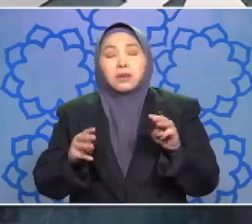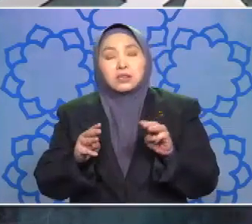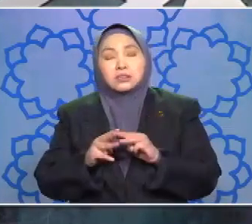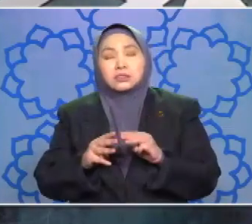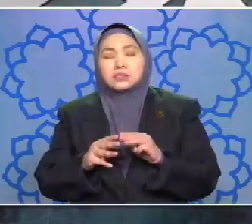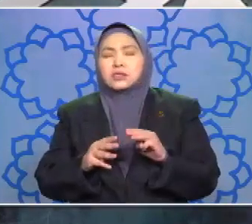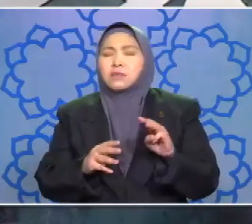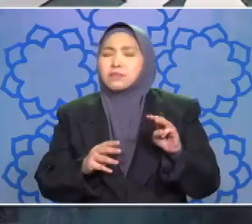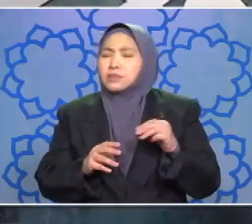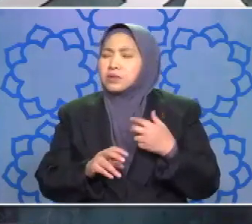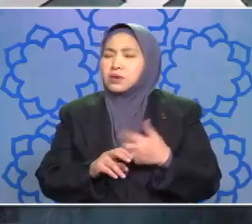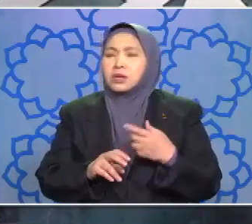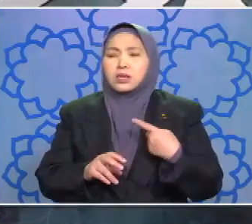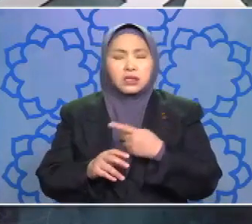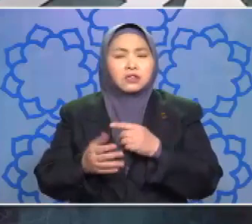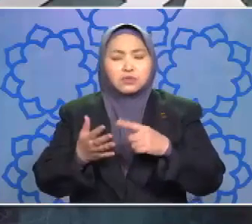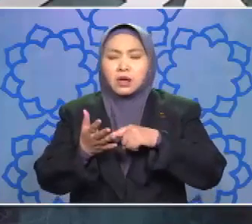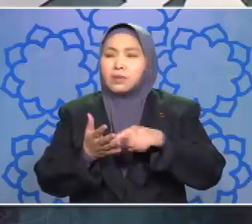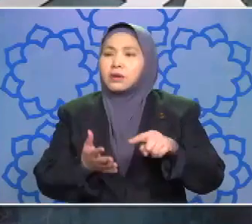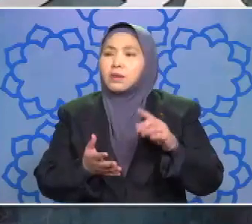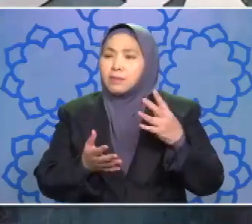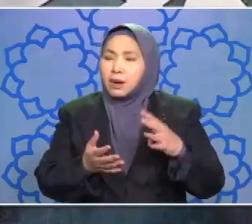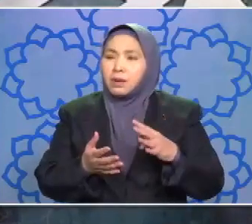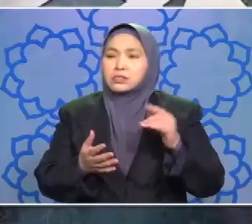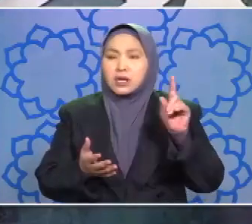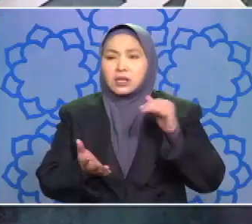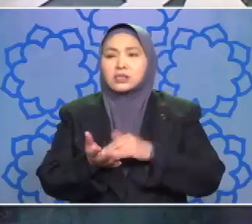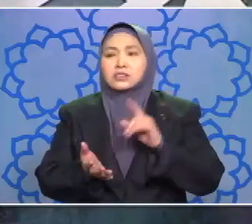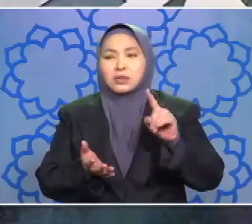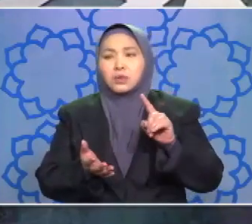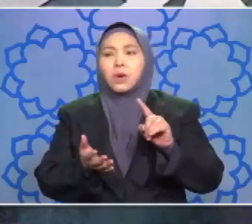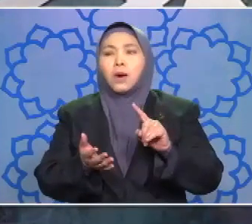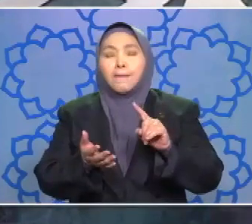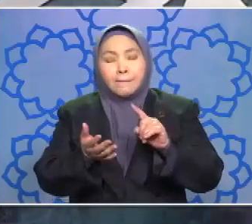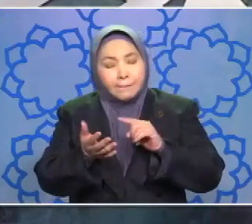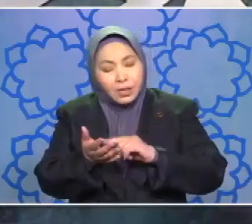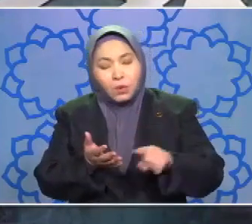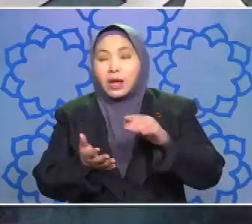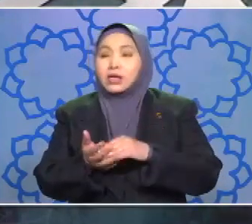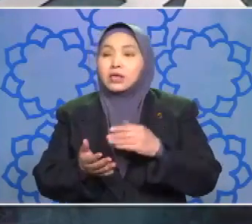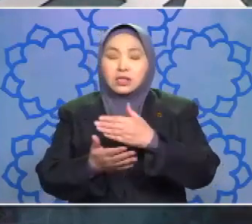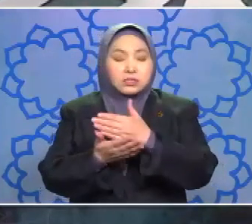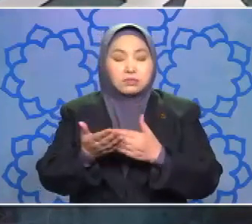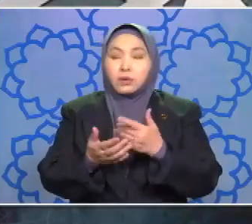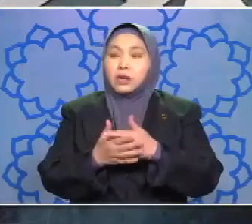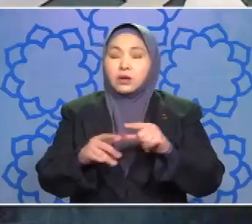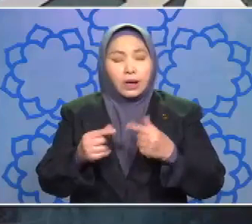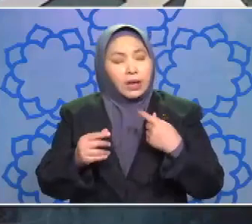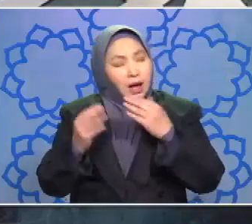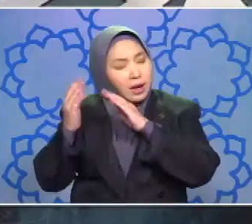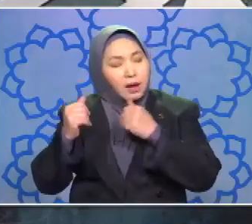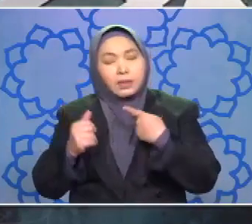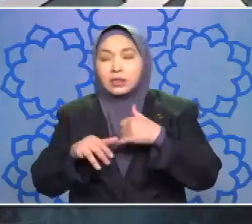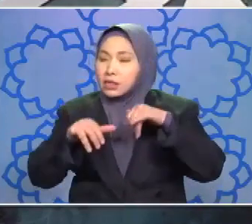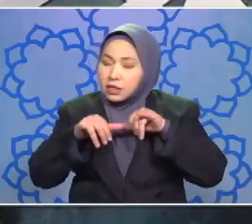Ustaz. Allahu Akbar. Kita dah juzuk 14. Satu juzuk lagi separuh. Allahu Akbar. Subhanallah. Mudah-mudahan kita terus berjalan